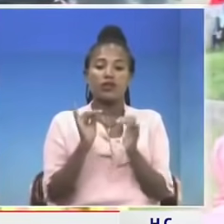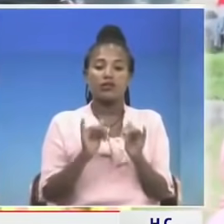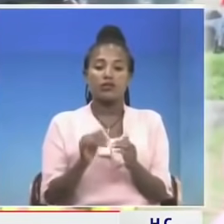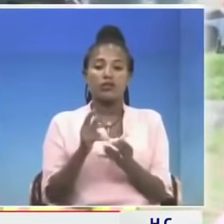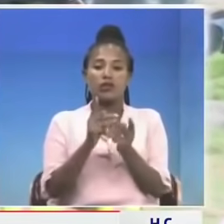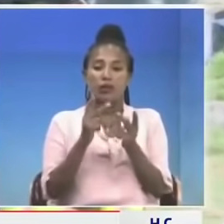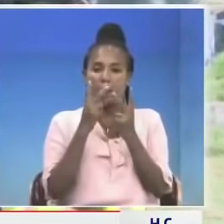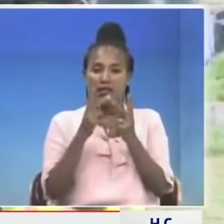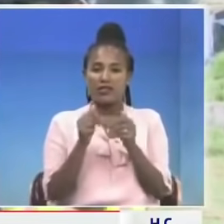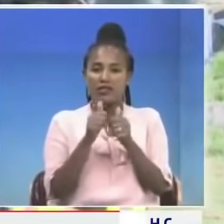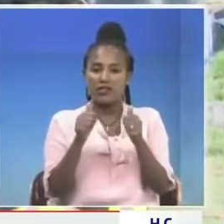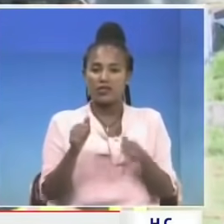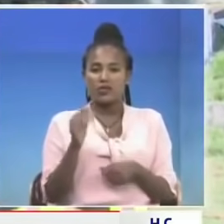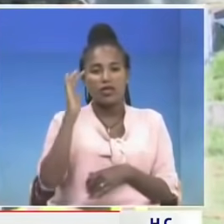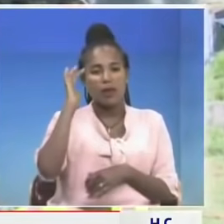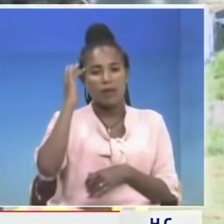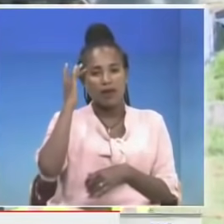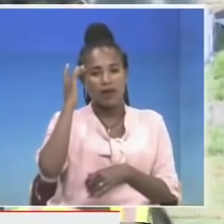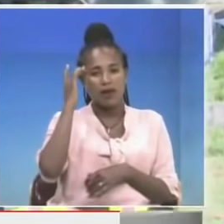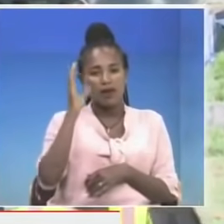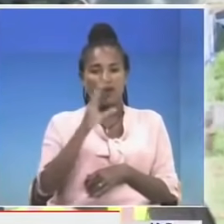ላይ ማየት እጅጉን የሚያም ነገር ነው እና